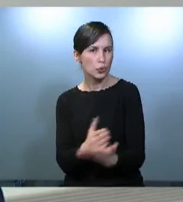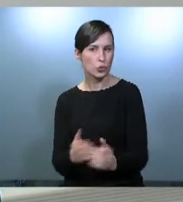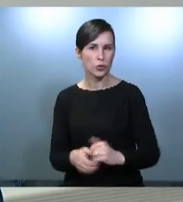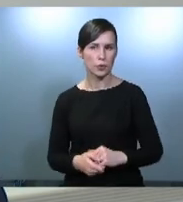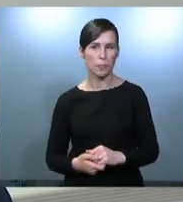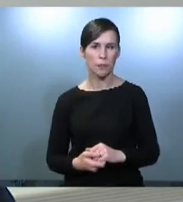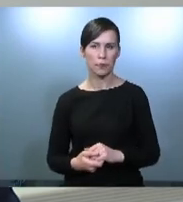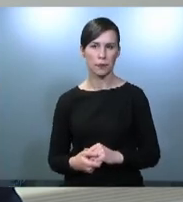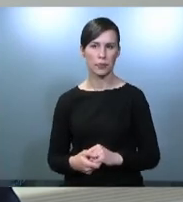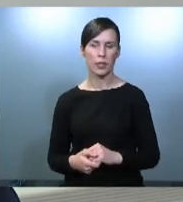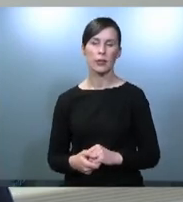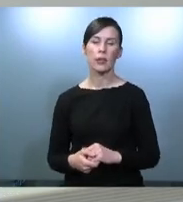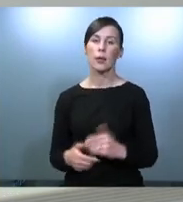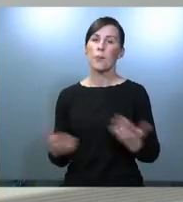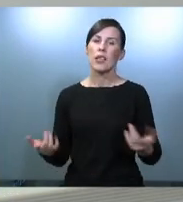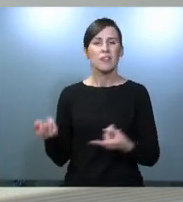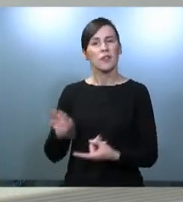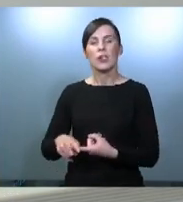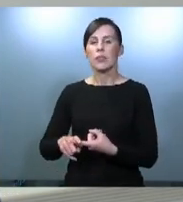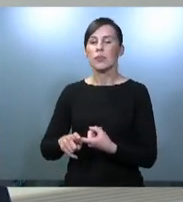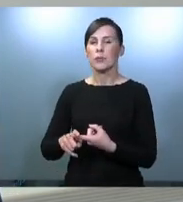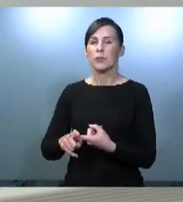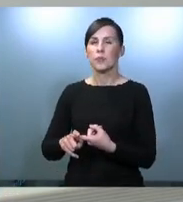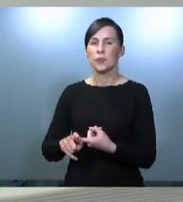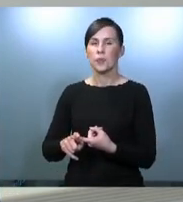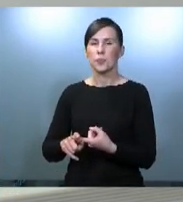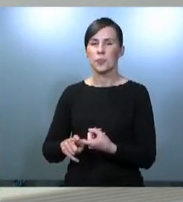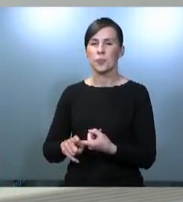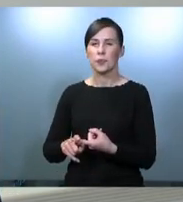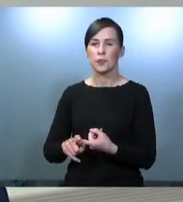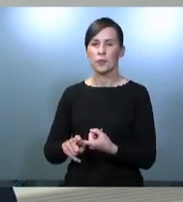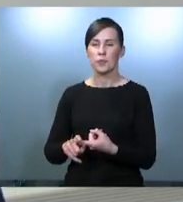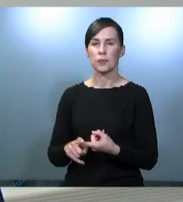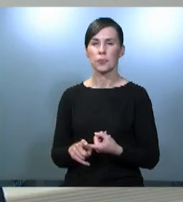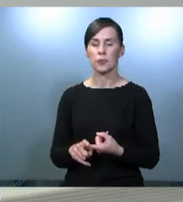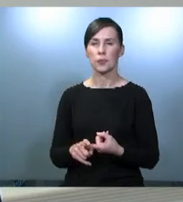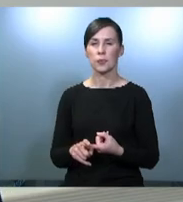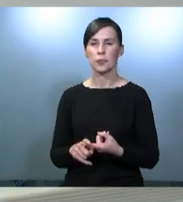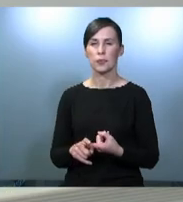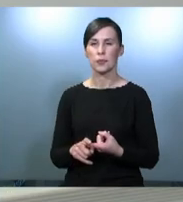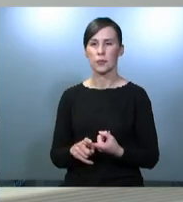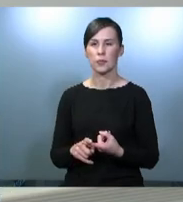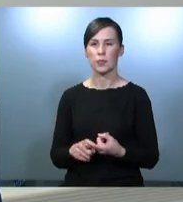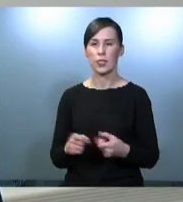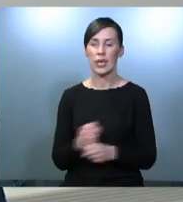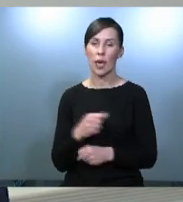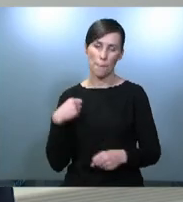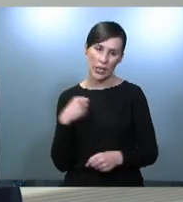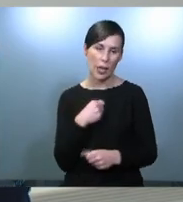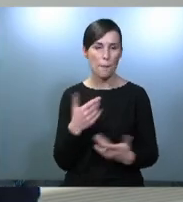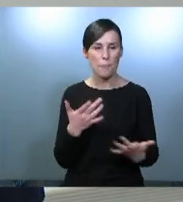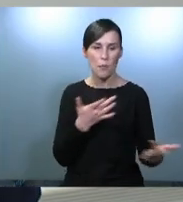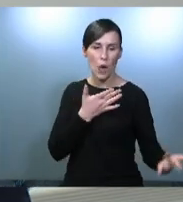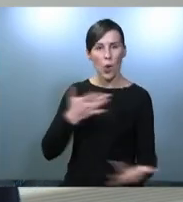yra koncentracija žmonių didesnė, bet čia jau yra, kaip sugebam pateikti savo rajoną geresnį. Kitas dalykas,